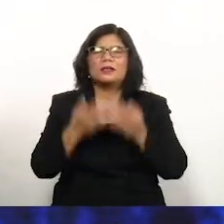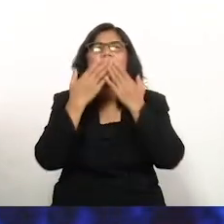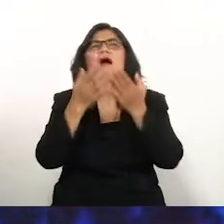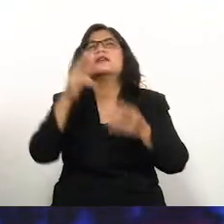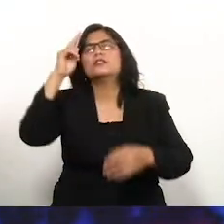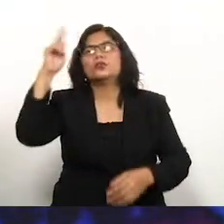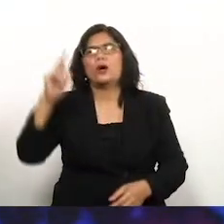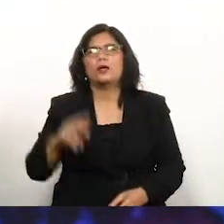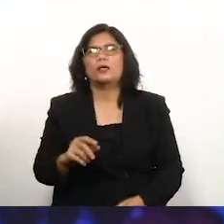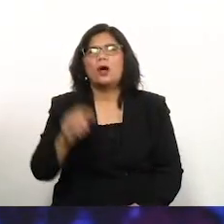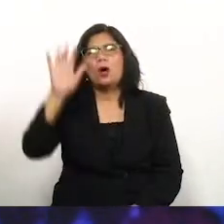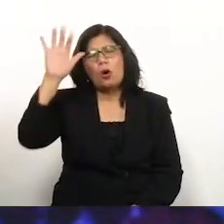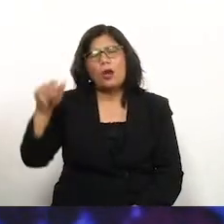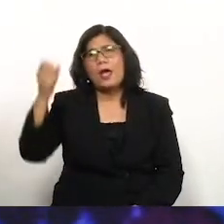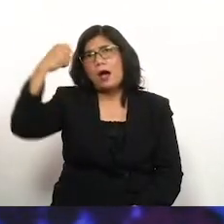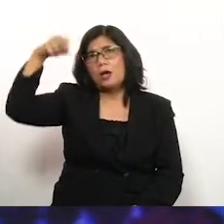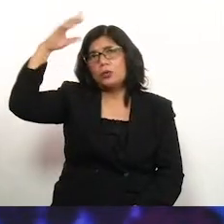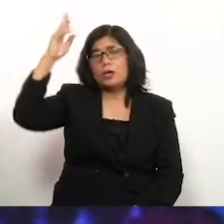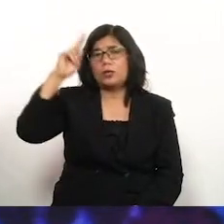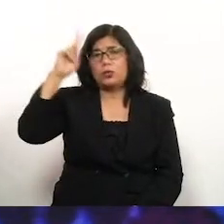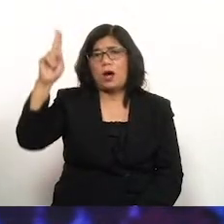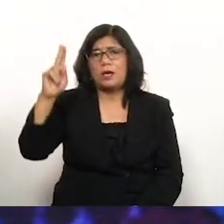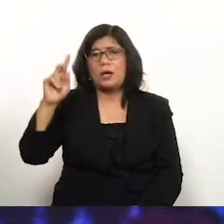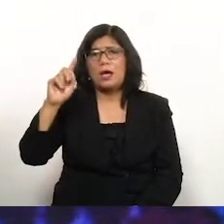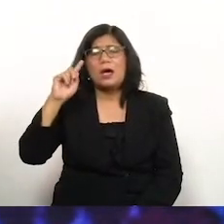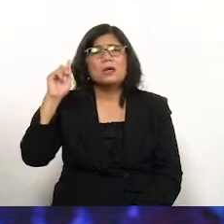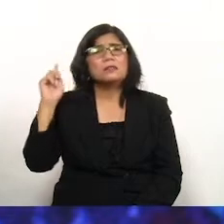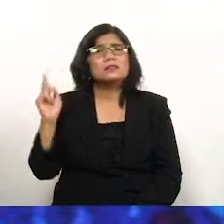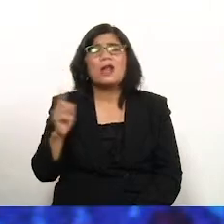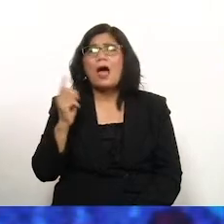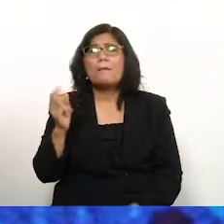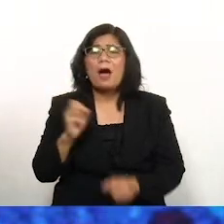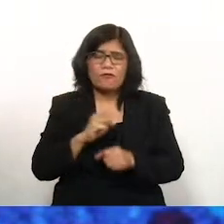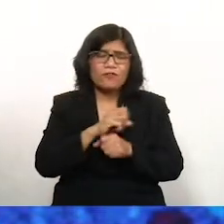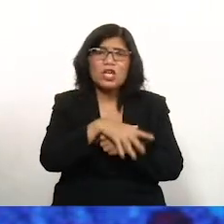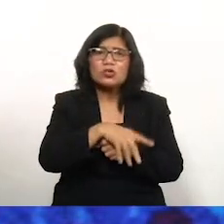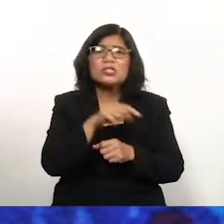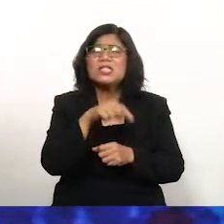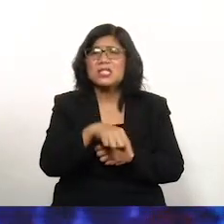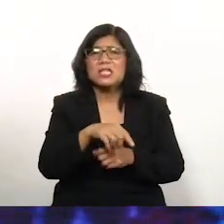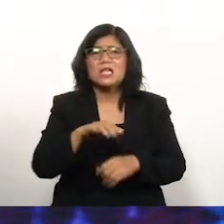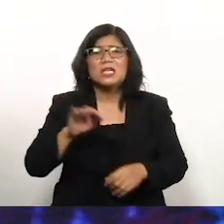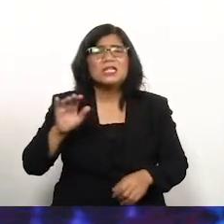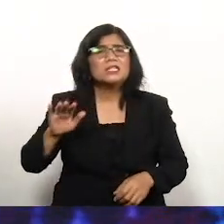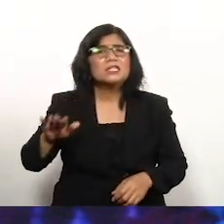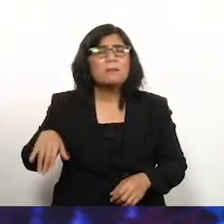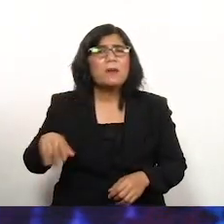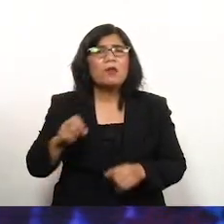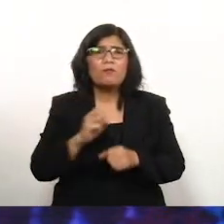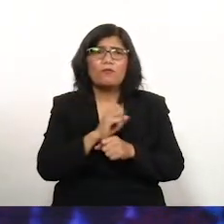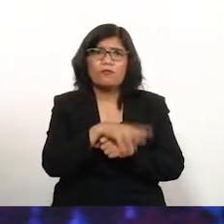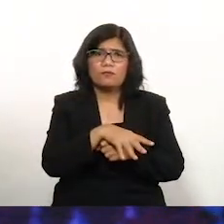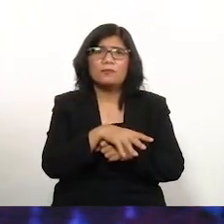Hai oleh anugerah Tuhan Hai selama pandem ini even by sebelum pandemi do much